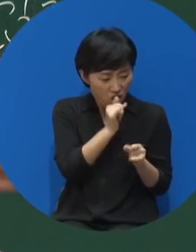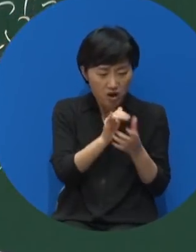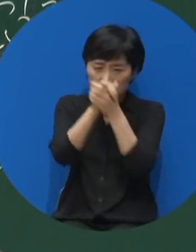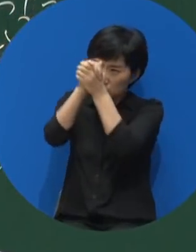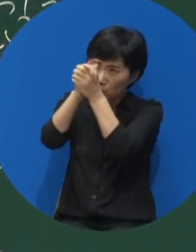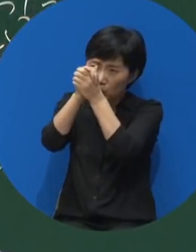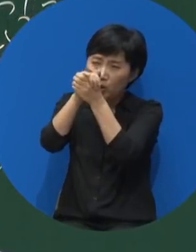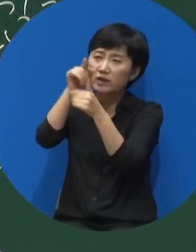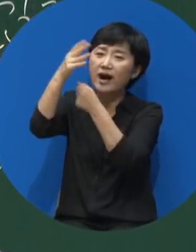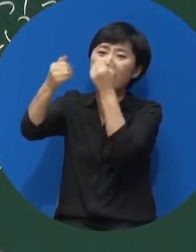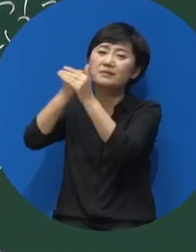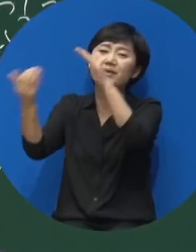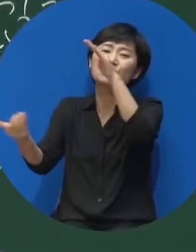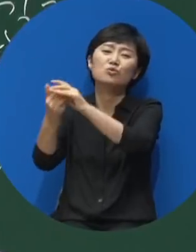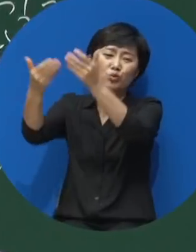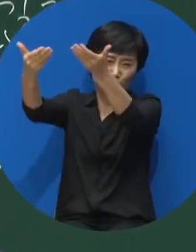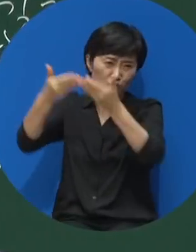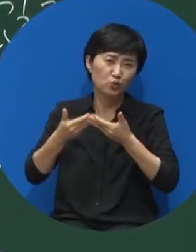계십니다.